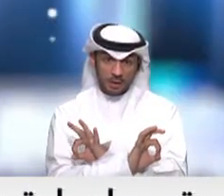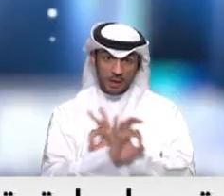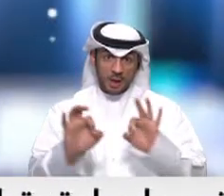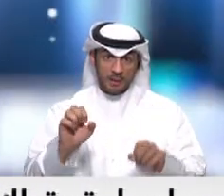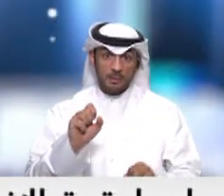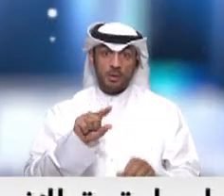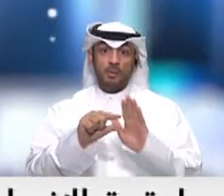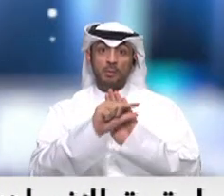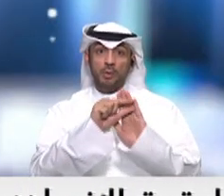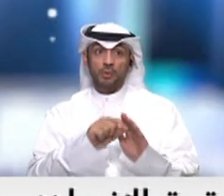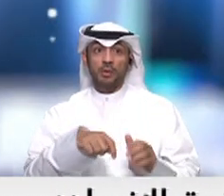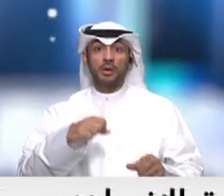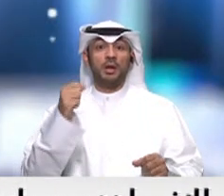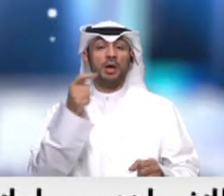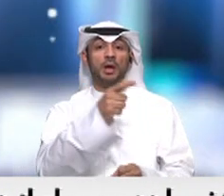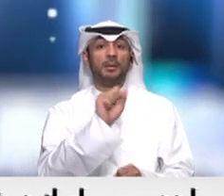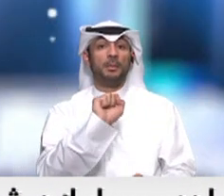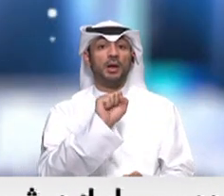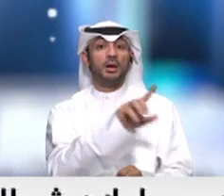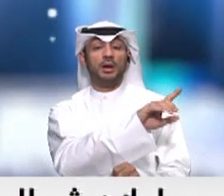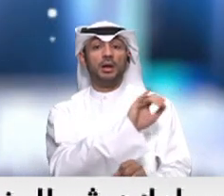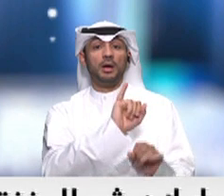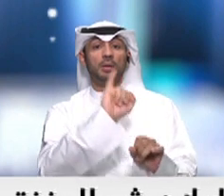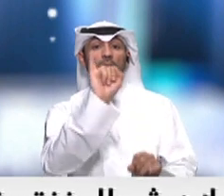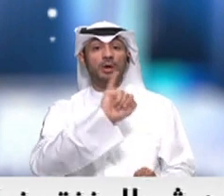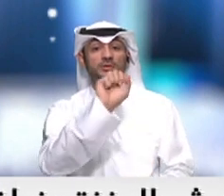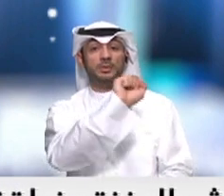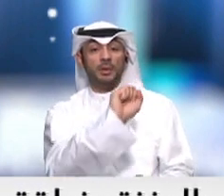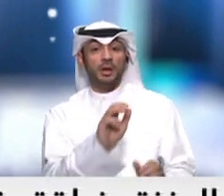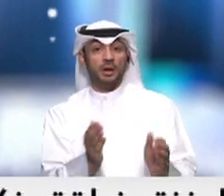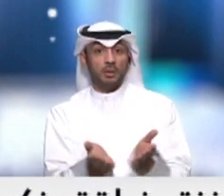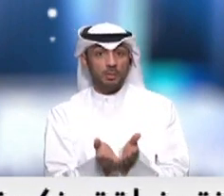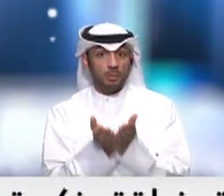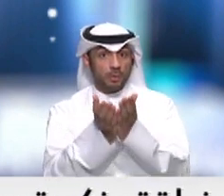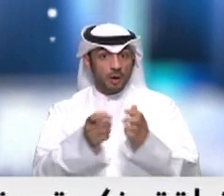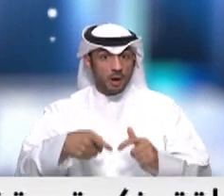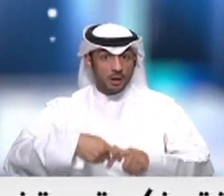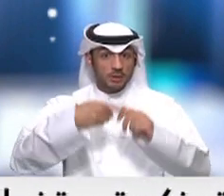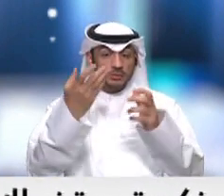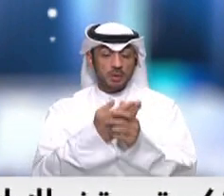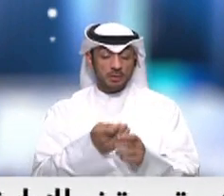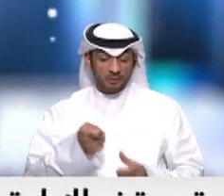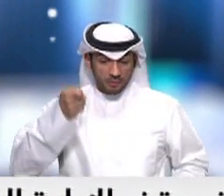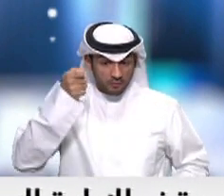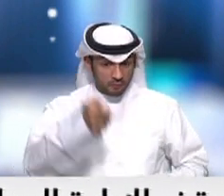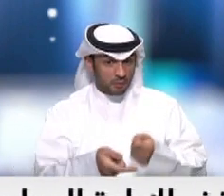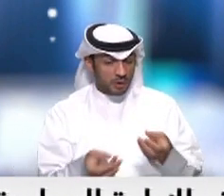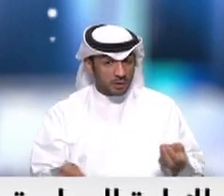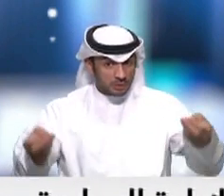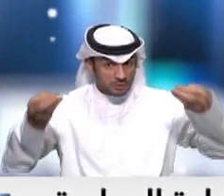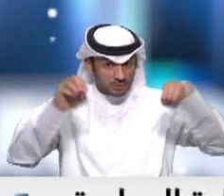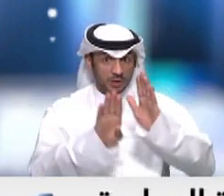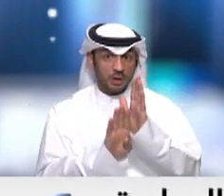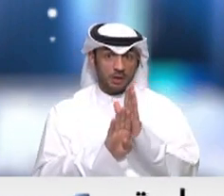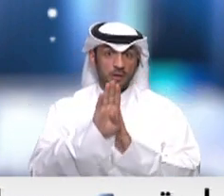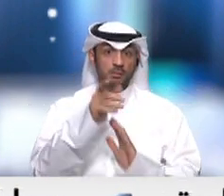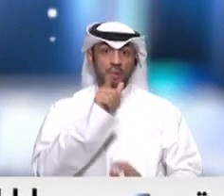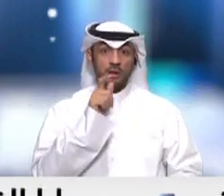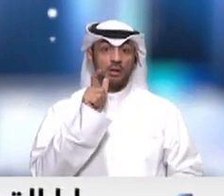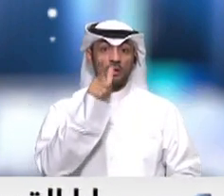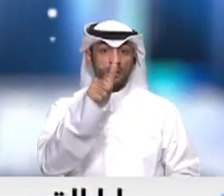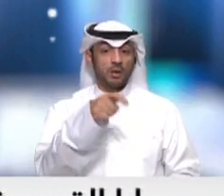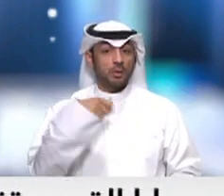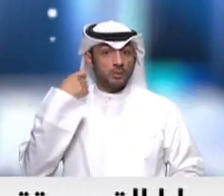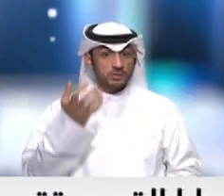الموانئ الكويتية لتمكينها من تحقيق أعلى إيرادات ممكنة. وأشارت المشعان إلى الجهود